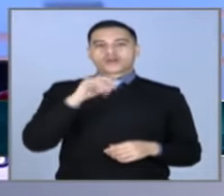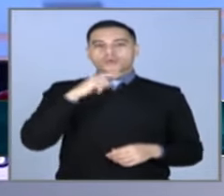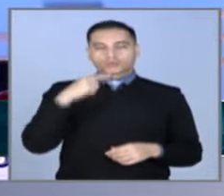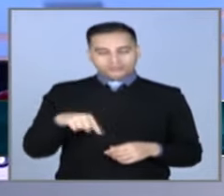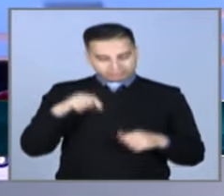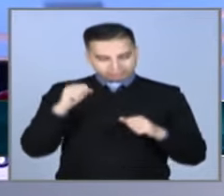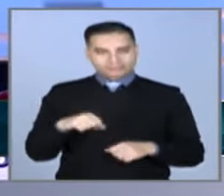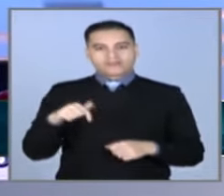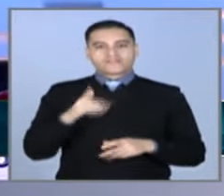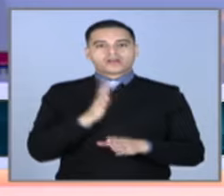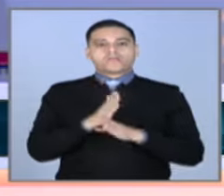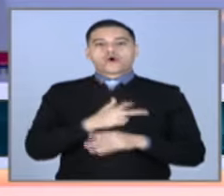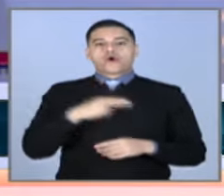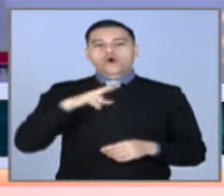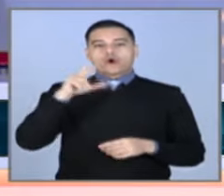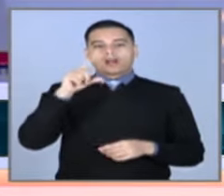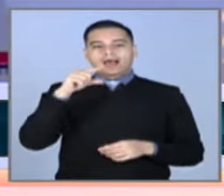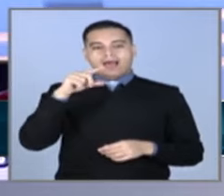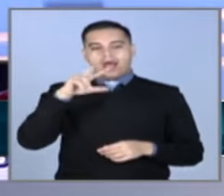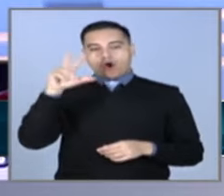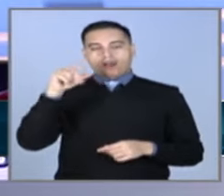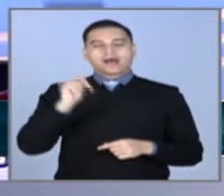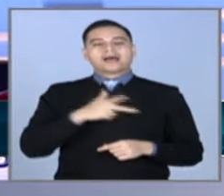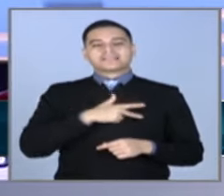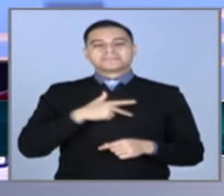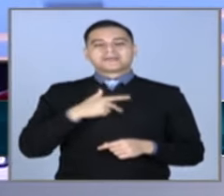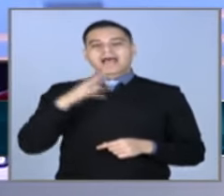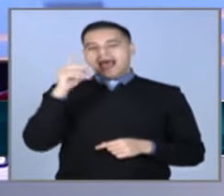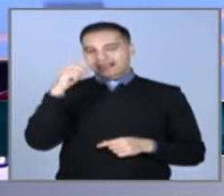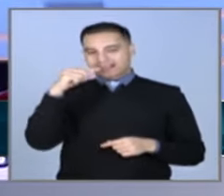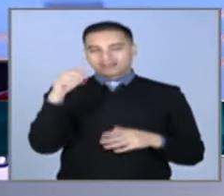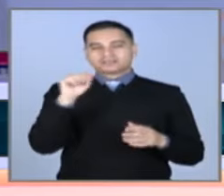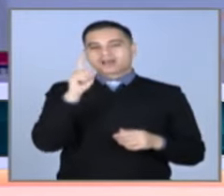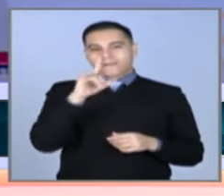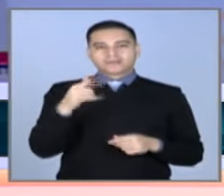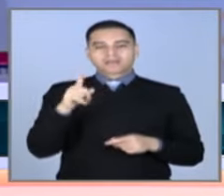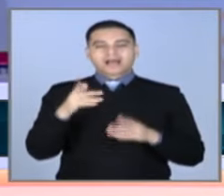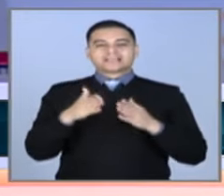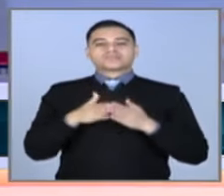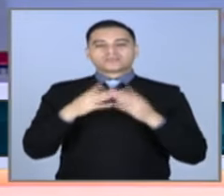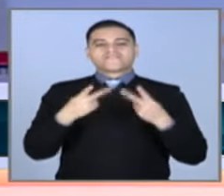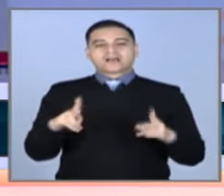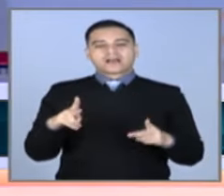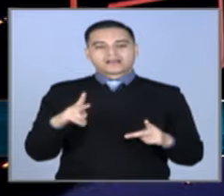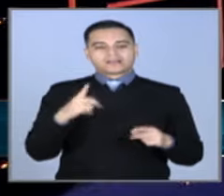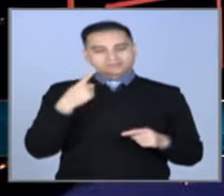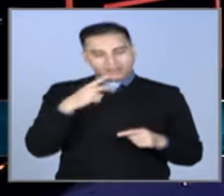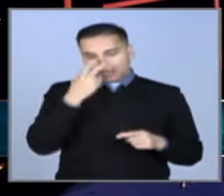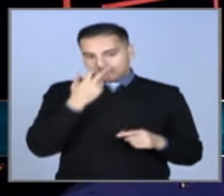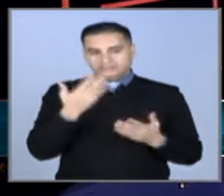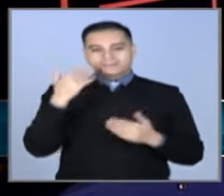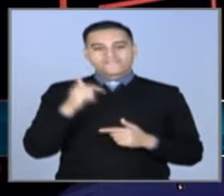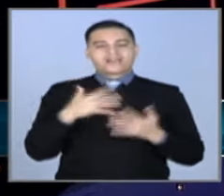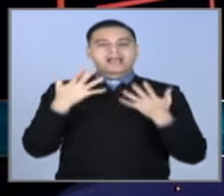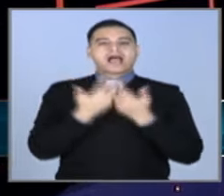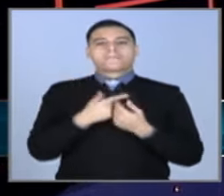في مسلسل عايز اتجوز؟ انت صبري. صح. في عهد أي حاكم لمصر تم افتتاح قناة السويس عام 1800؟ صح. ما هو مجموع